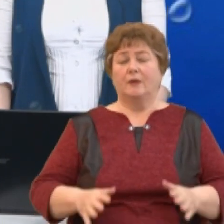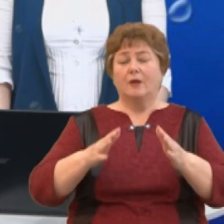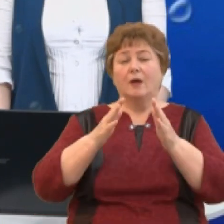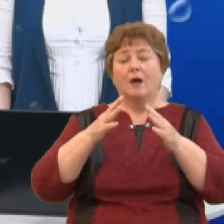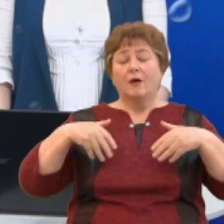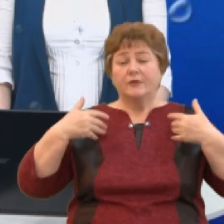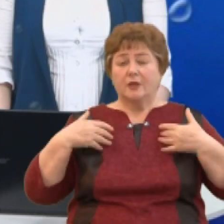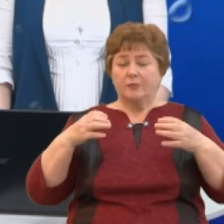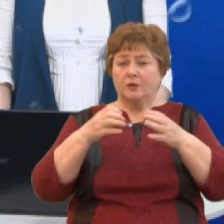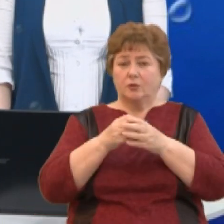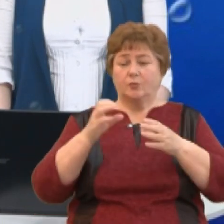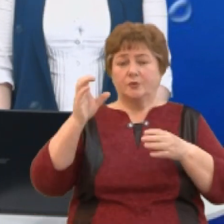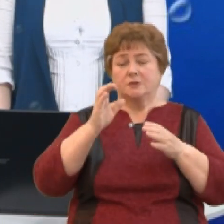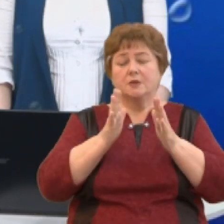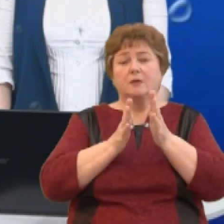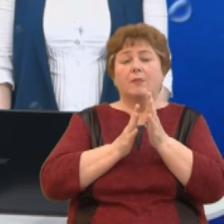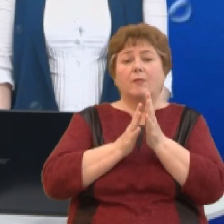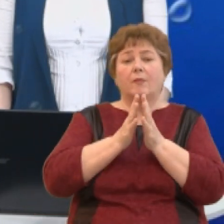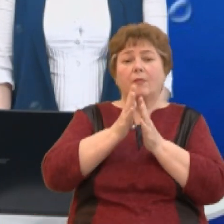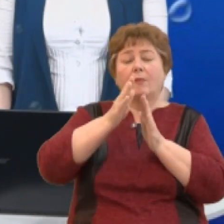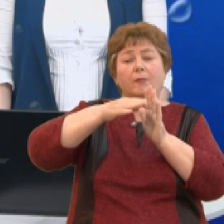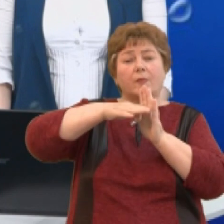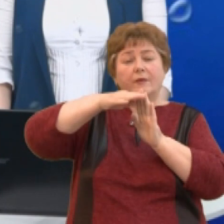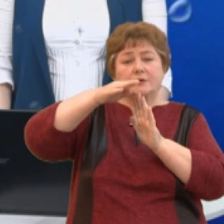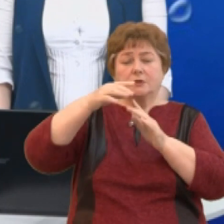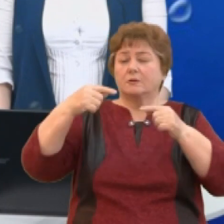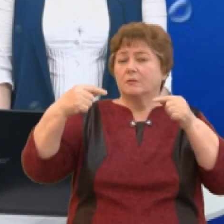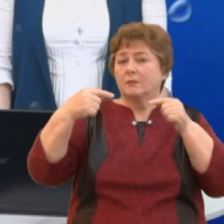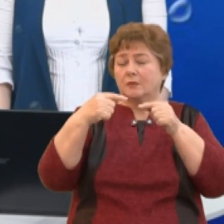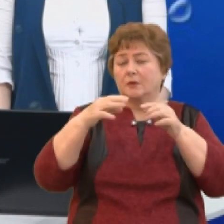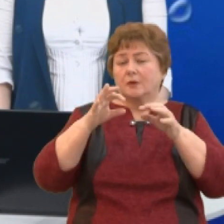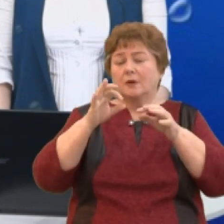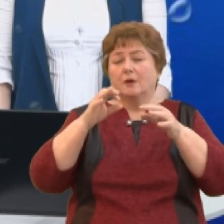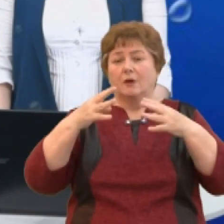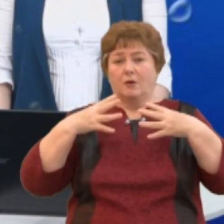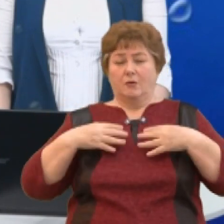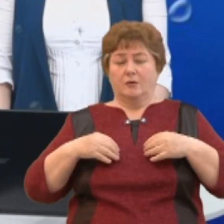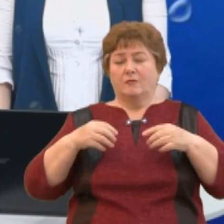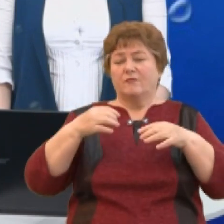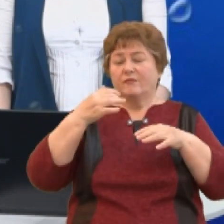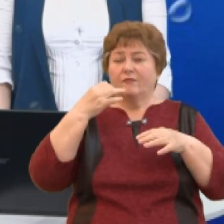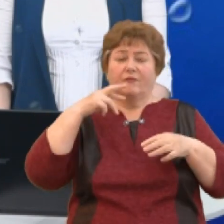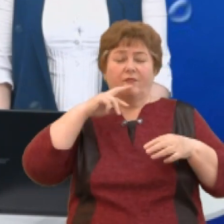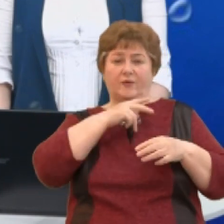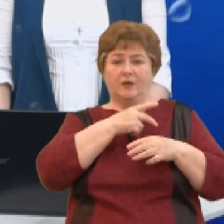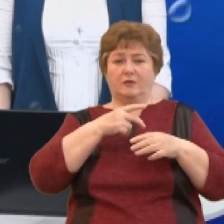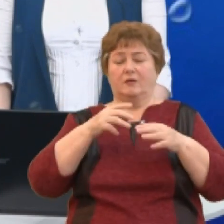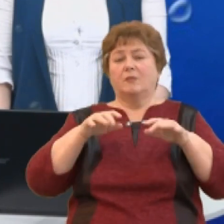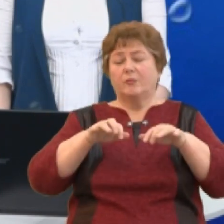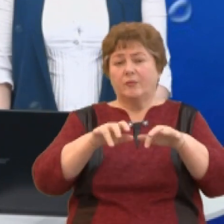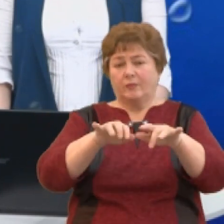Витамины группы С повышают сопротивляемость организма вредным веществам и